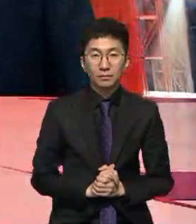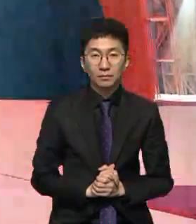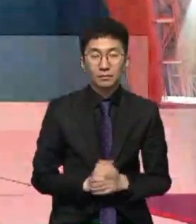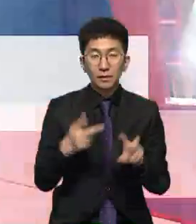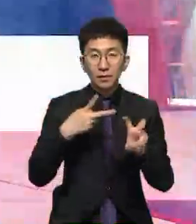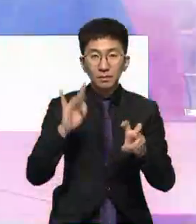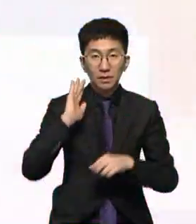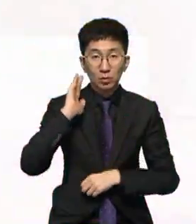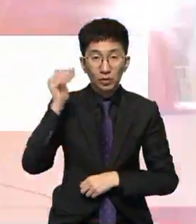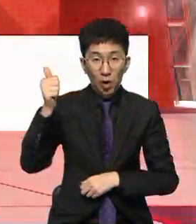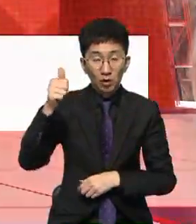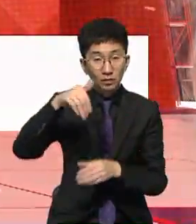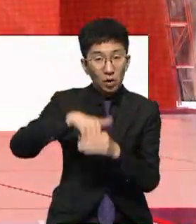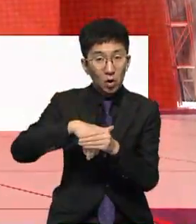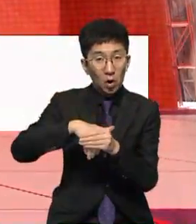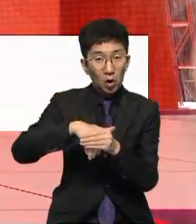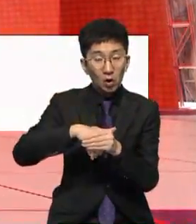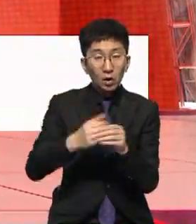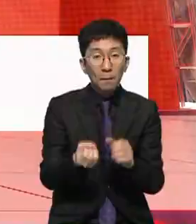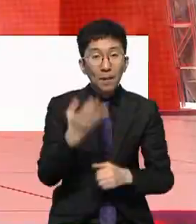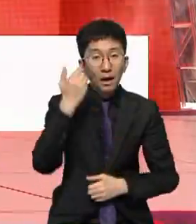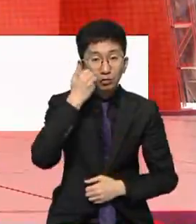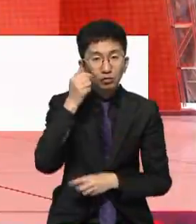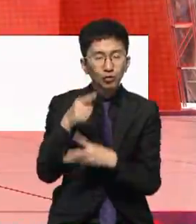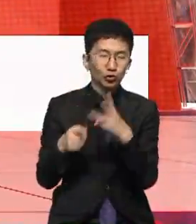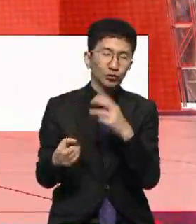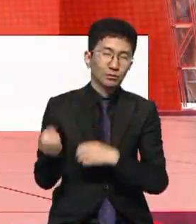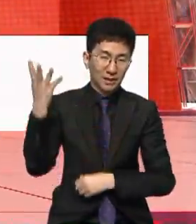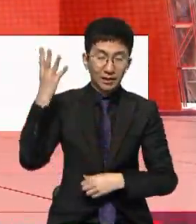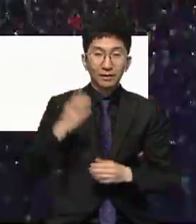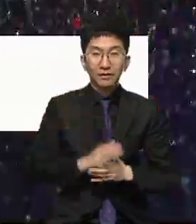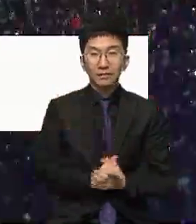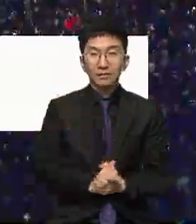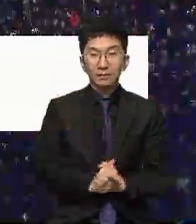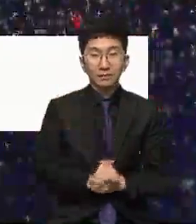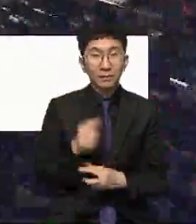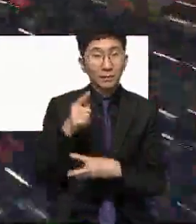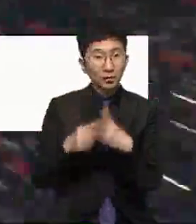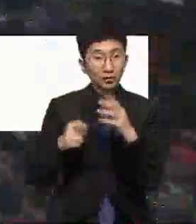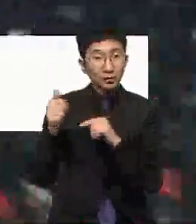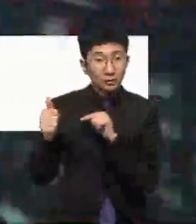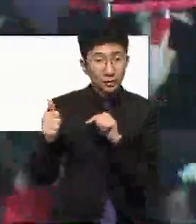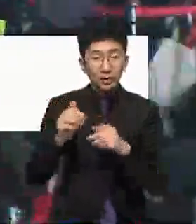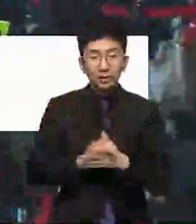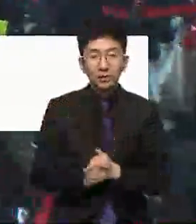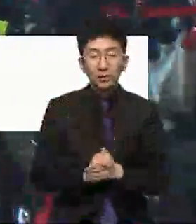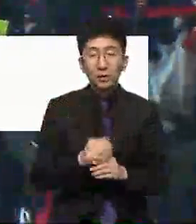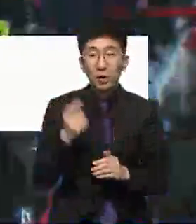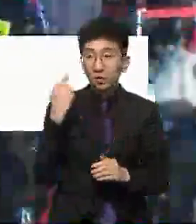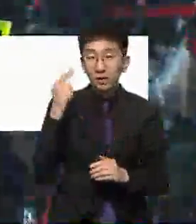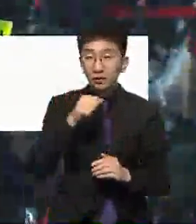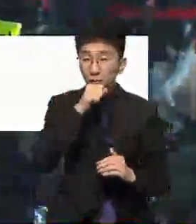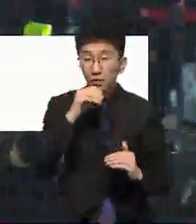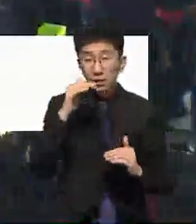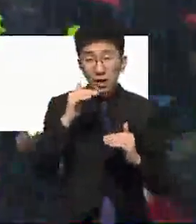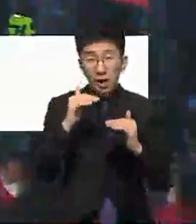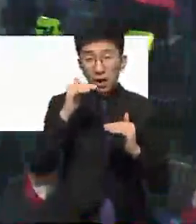20대 대선 국민의 선택은 윤석열 국민의힘 후보였습니다. 윤석열 당선인은 엎치락뒤치락 접전